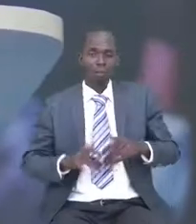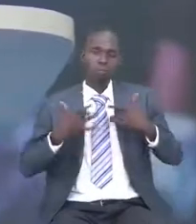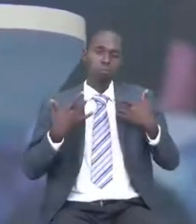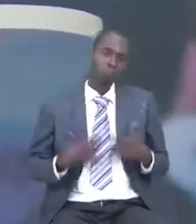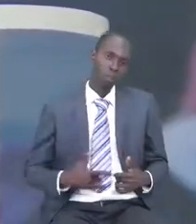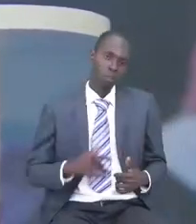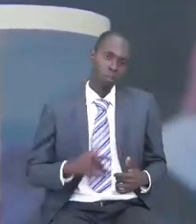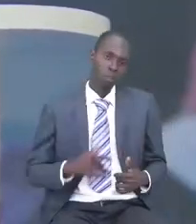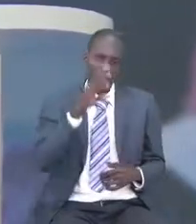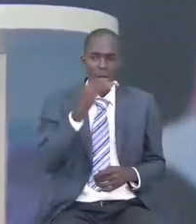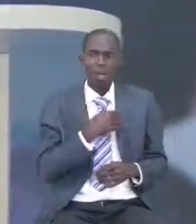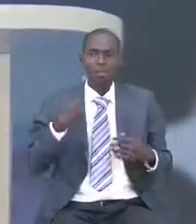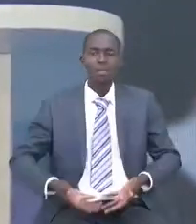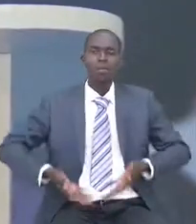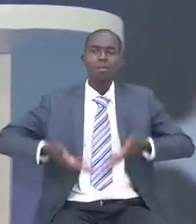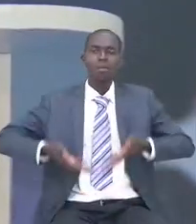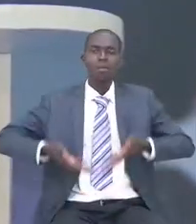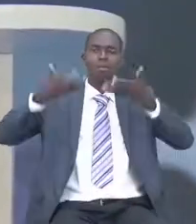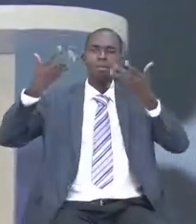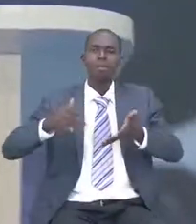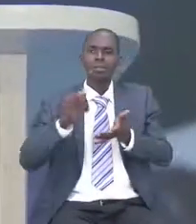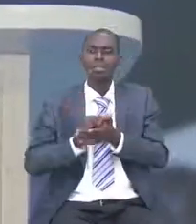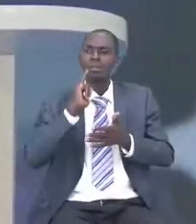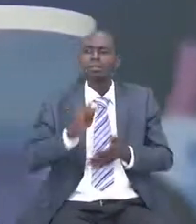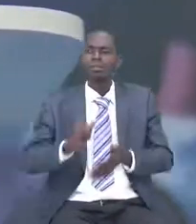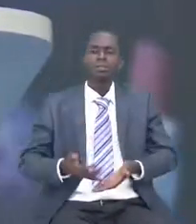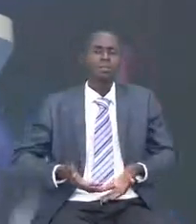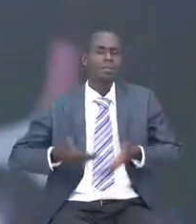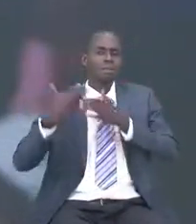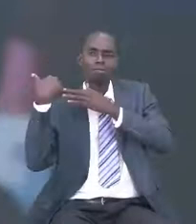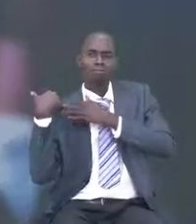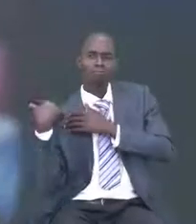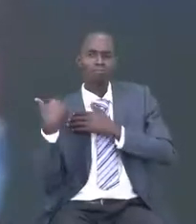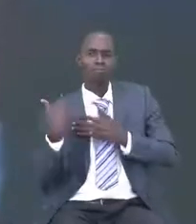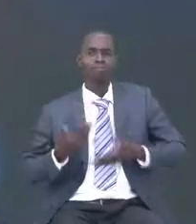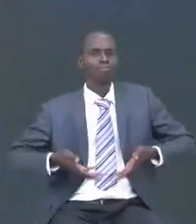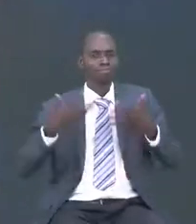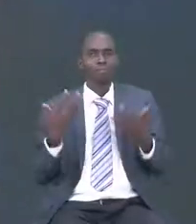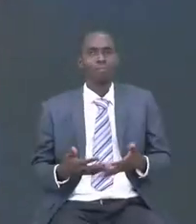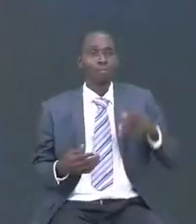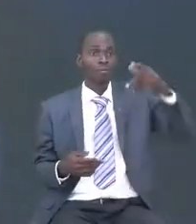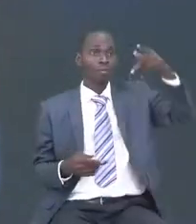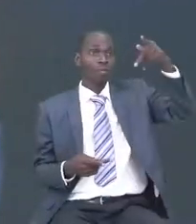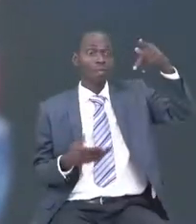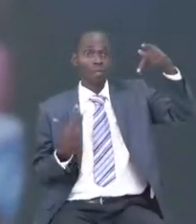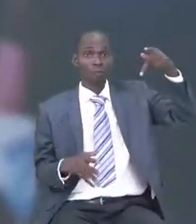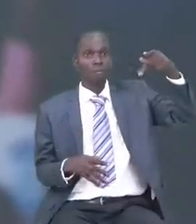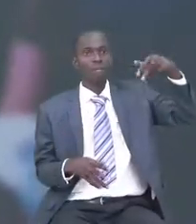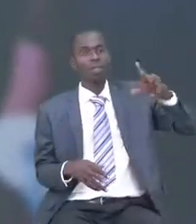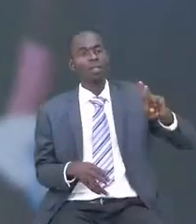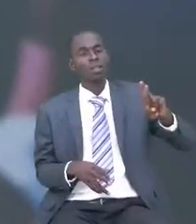le fardeau si lourd sur son esprit. Le P, il avait les problèmes. R, il